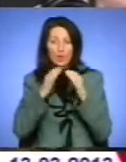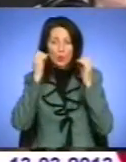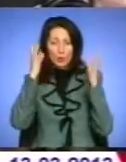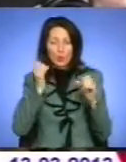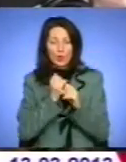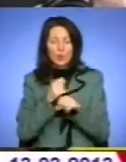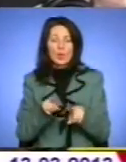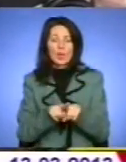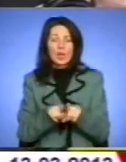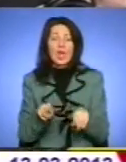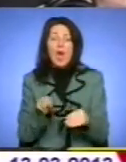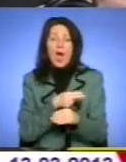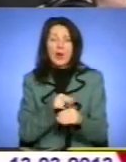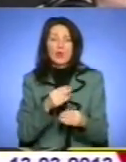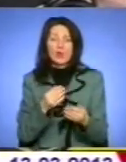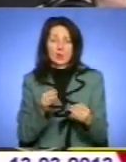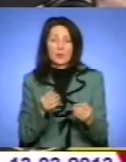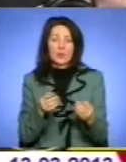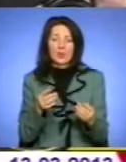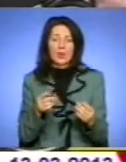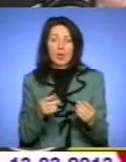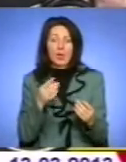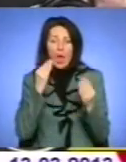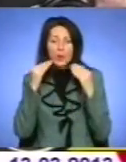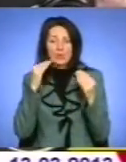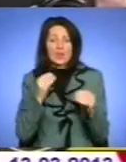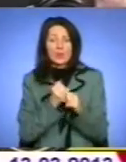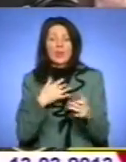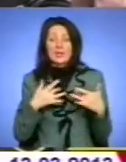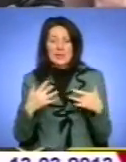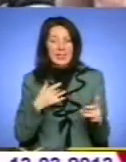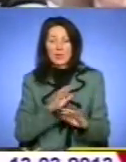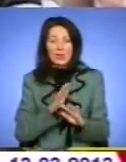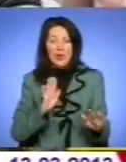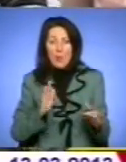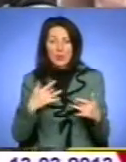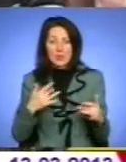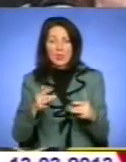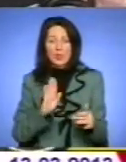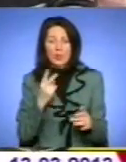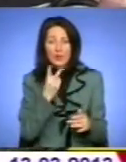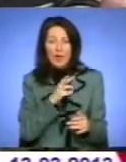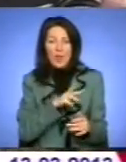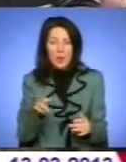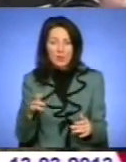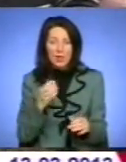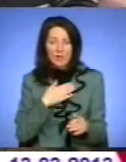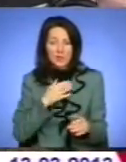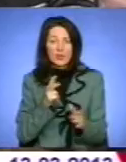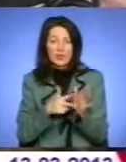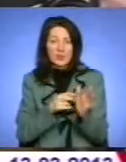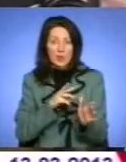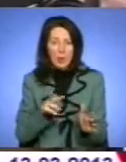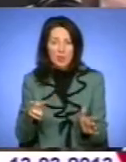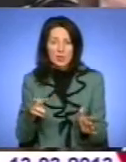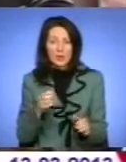такий ремонт, тільки поверхово. Зробили сцену, бо сцени не було, було тільки 2 метри, а в нас вона 8 метрів. Зробили сцену,